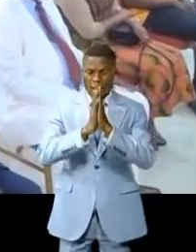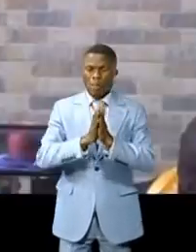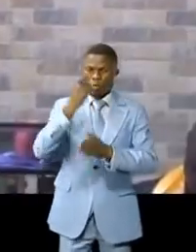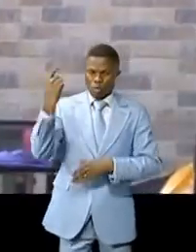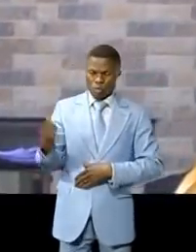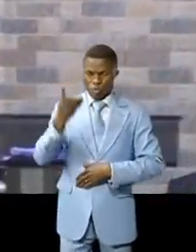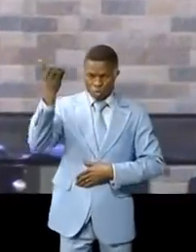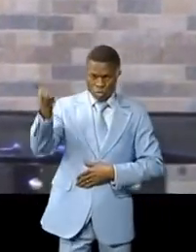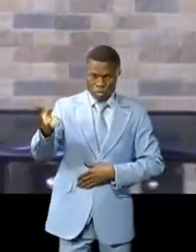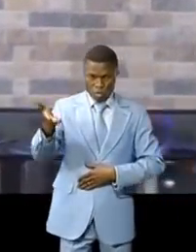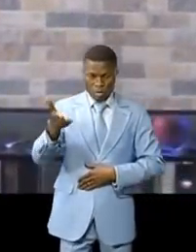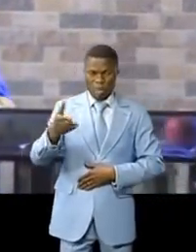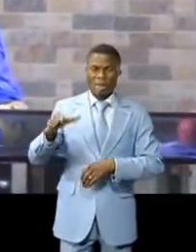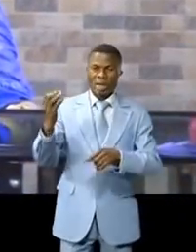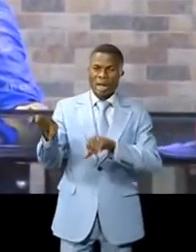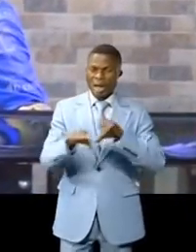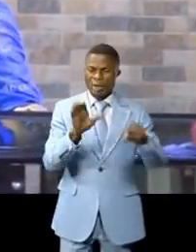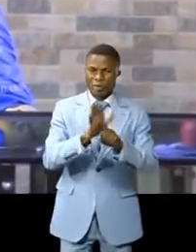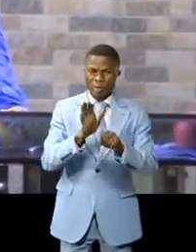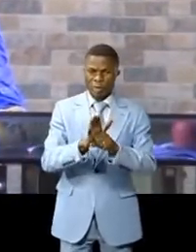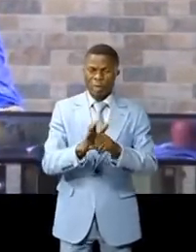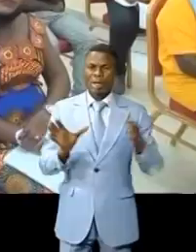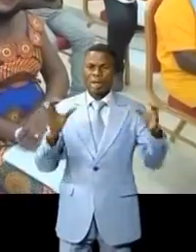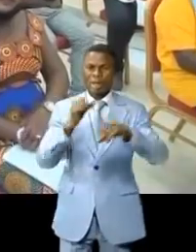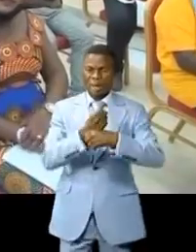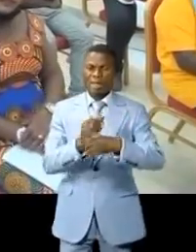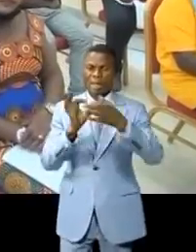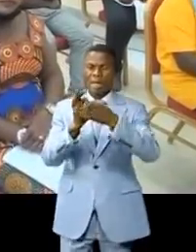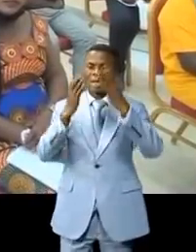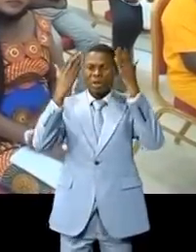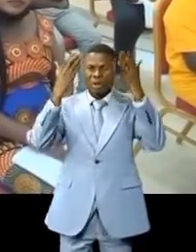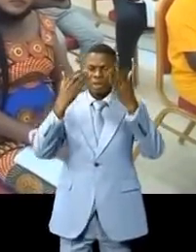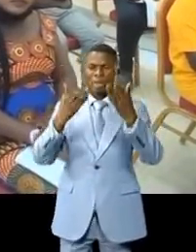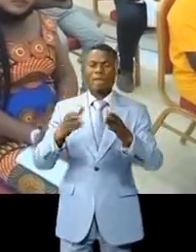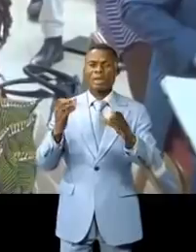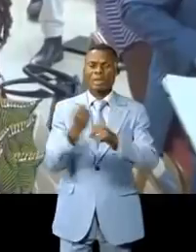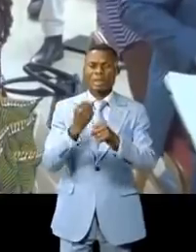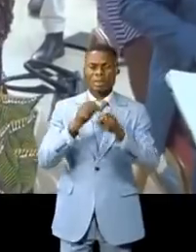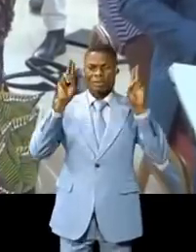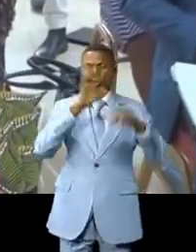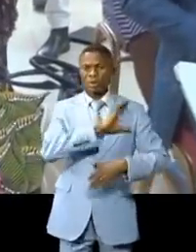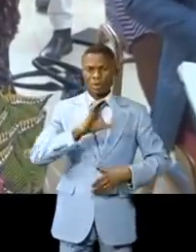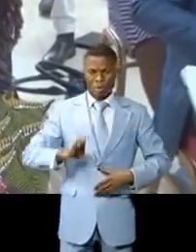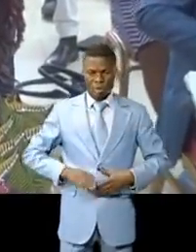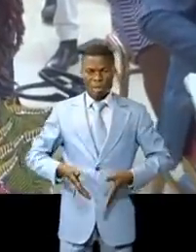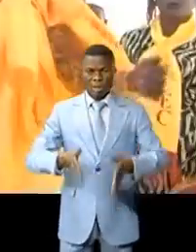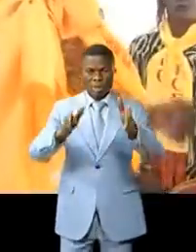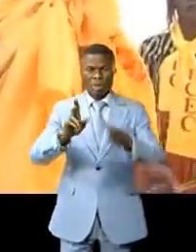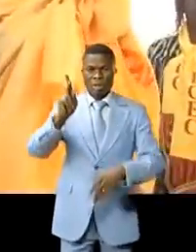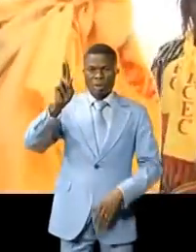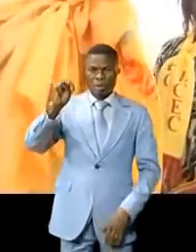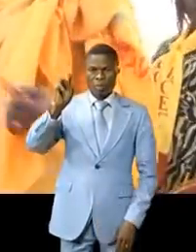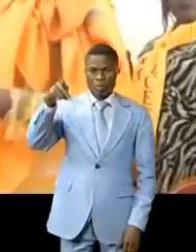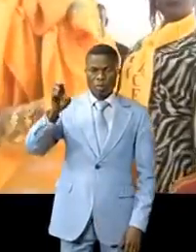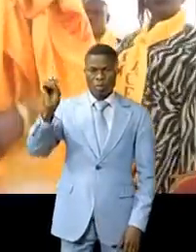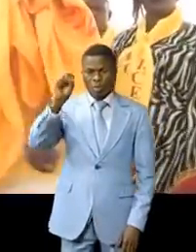chaque dimanche et autres services pour sceller l'alliance avec Dieu à travers l'action de Jésus-Christ. Elle est située sur l'avenue Mpozo, au